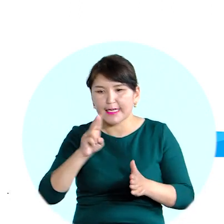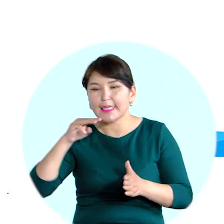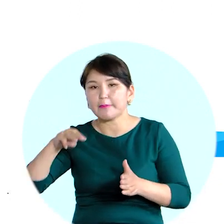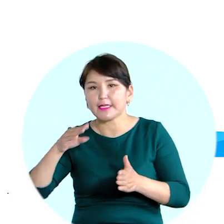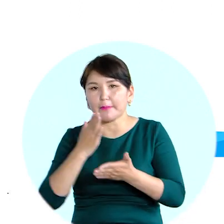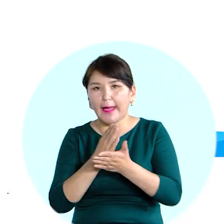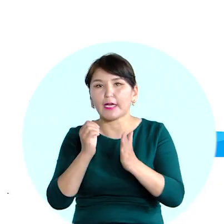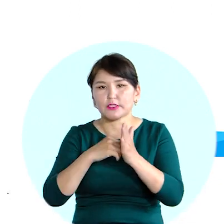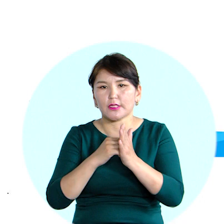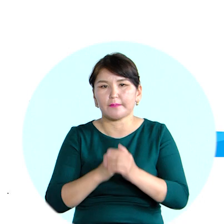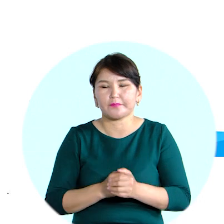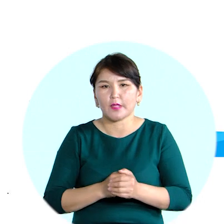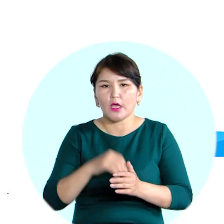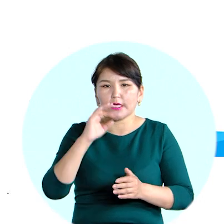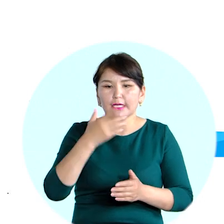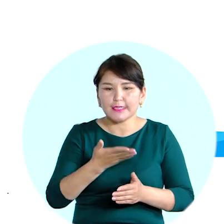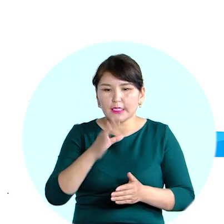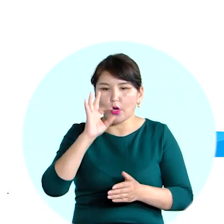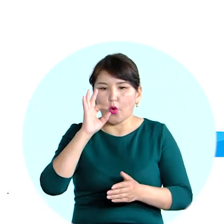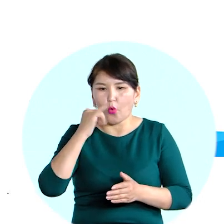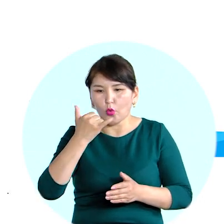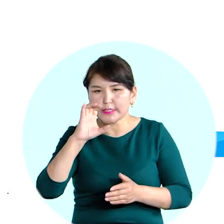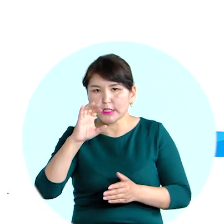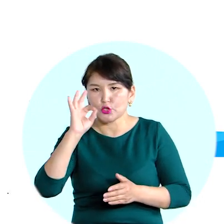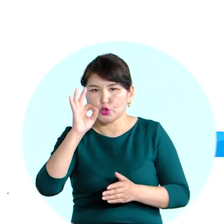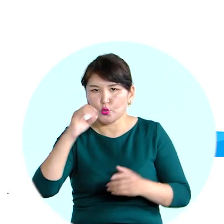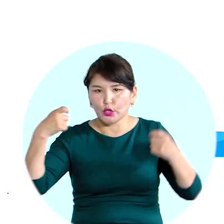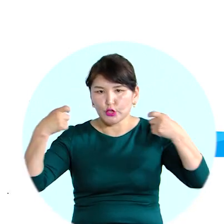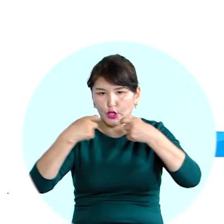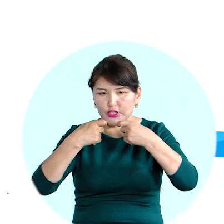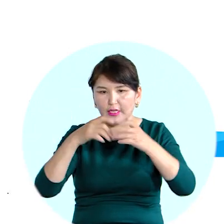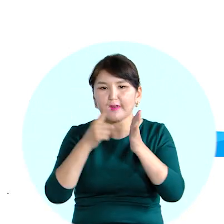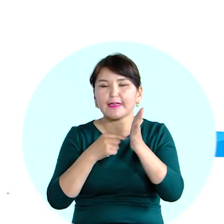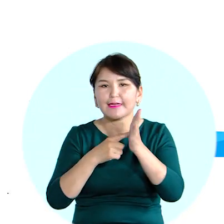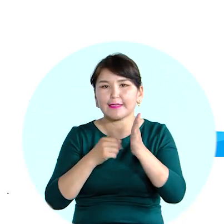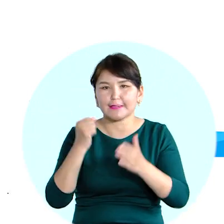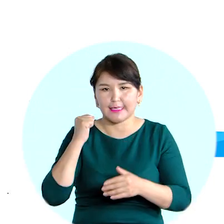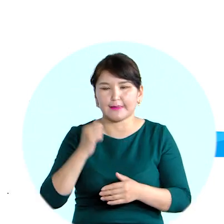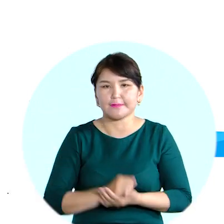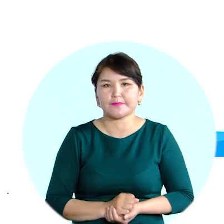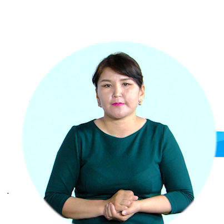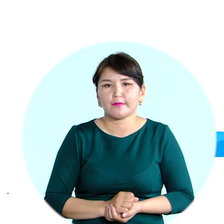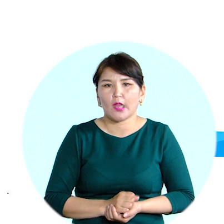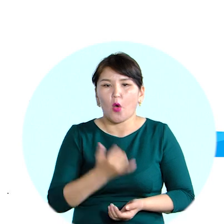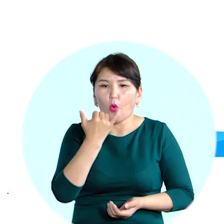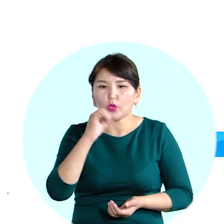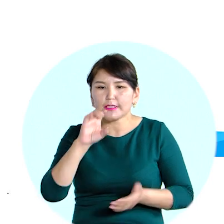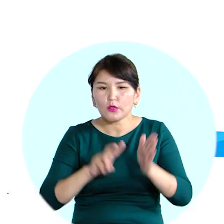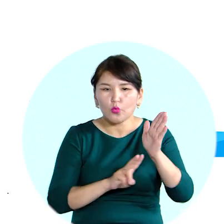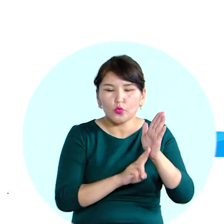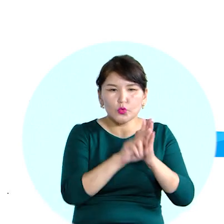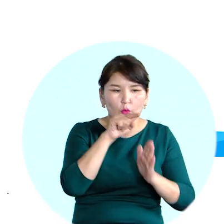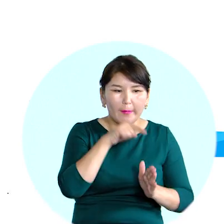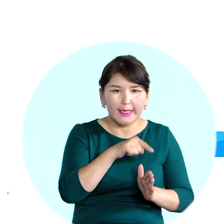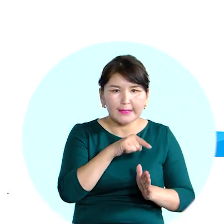30 минутанд яваад ирэх хэмжээний ап зайтай байх хэрэгтэй. За энэ хоорондын хамгийн цохол зай бол 1 км байх ёстой.